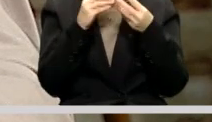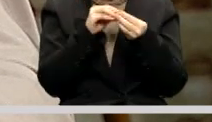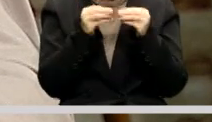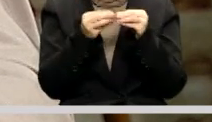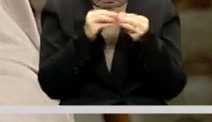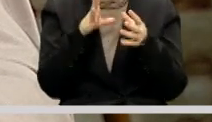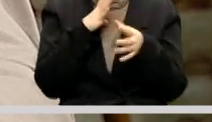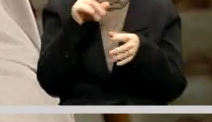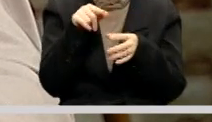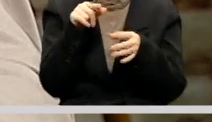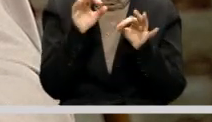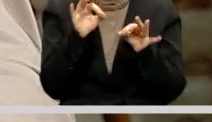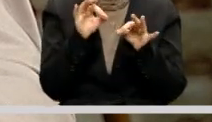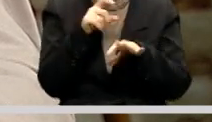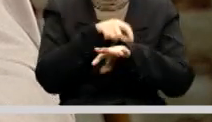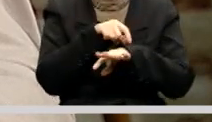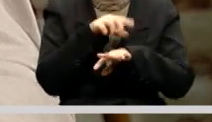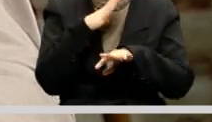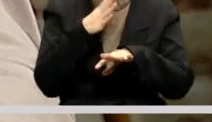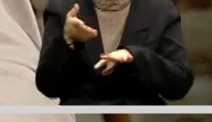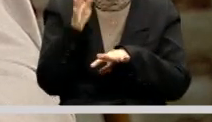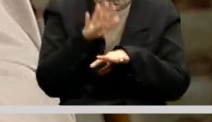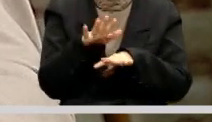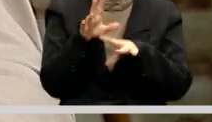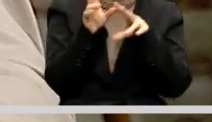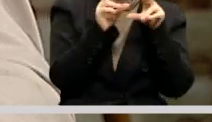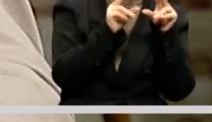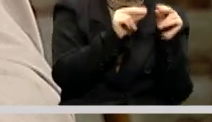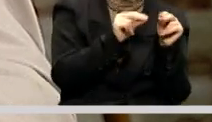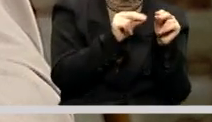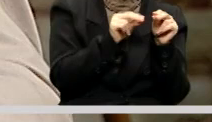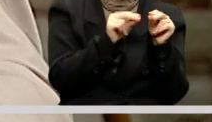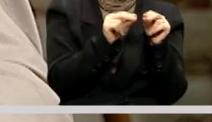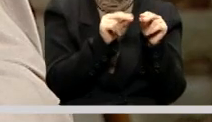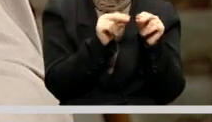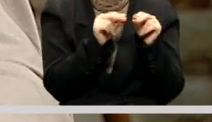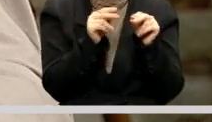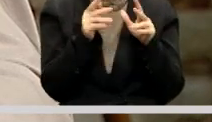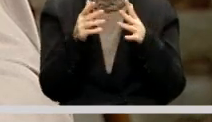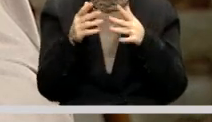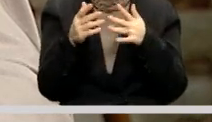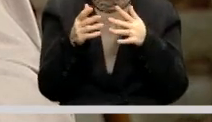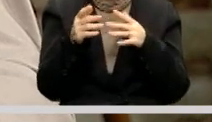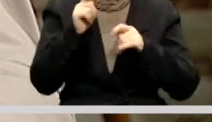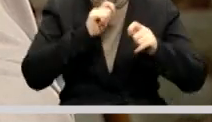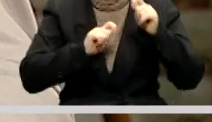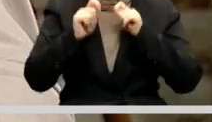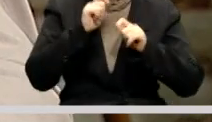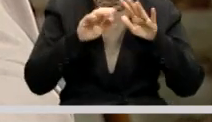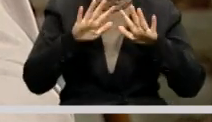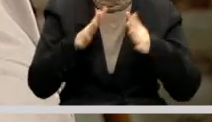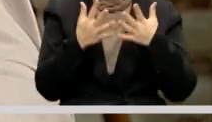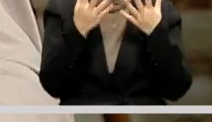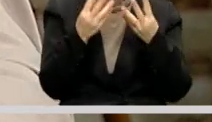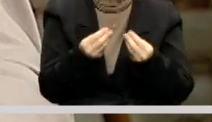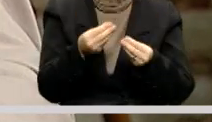diğer hastalık REM uykusu davranış bozukluğu. Yine uykuda meydana gelen bir hastalık. REM uykusu davranış bozukluğu da özellikle Parkinson